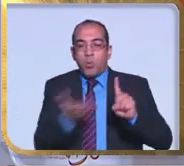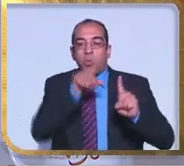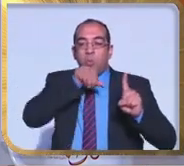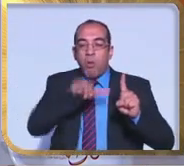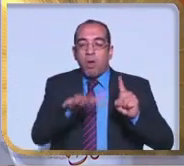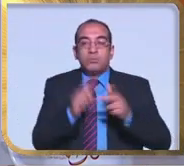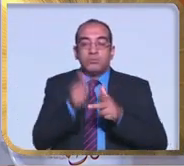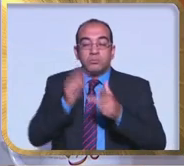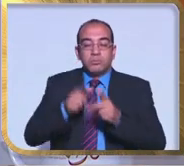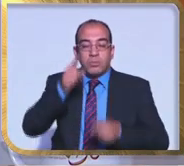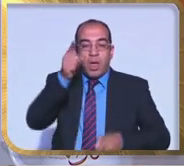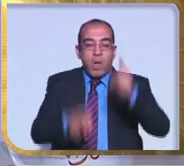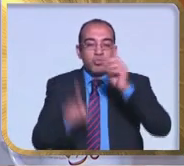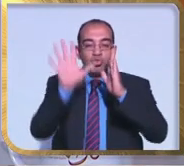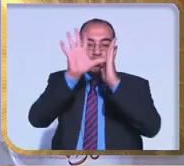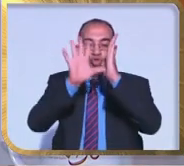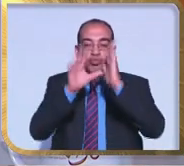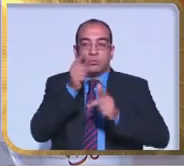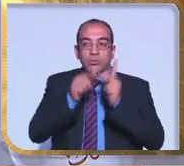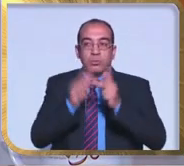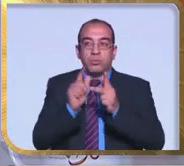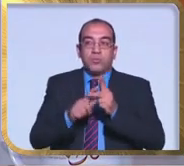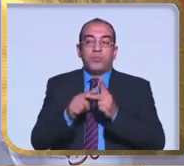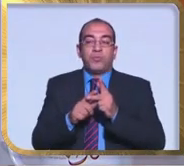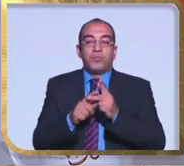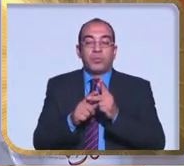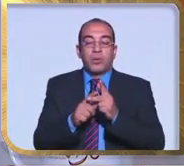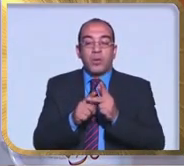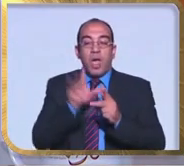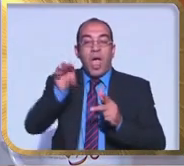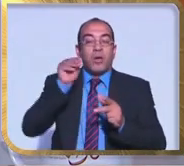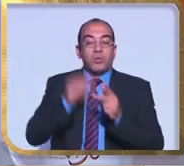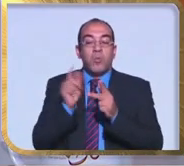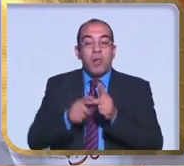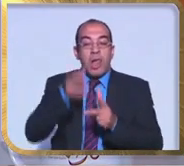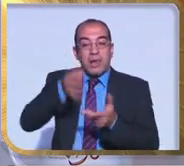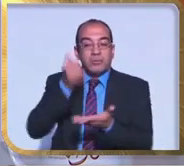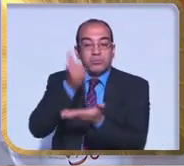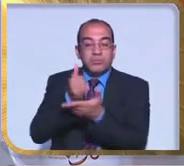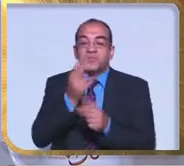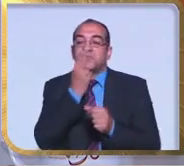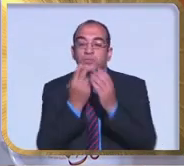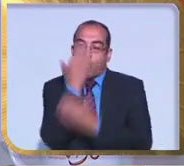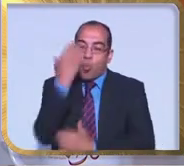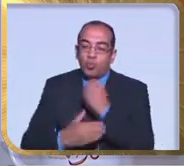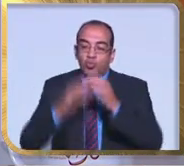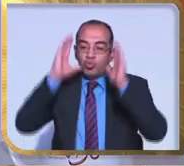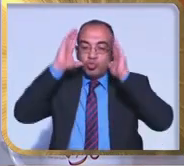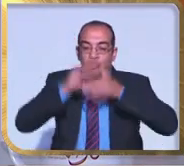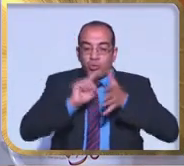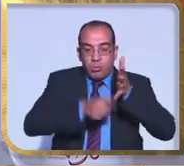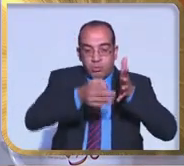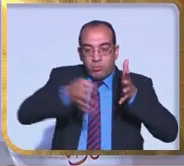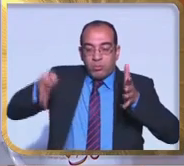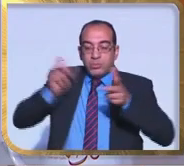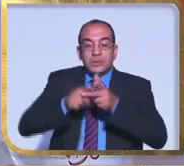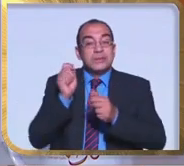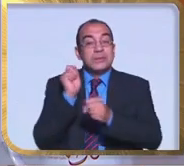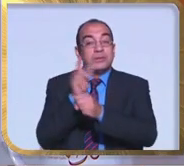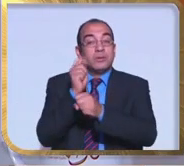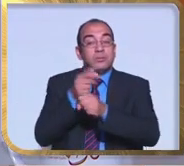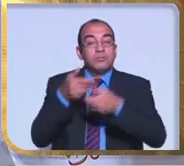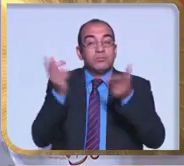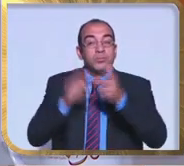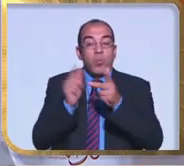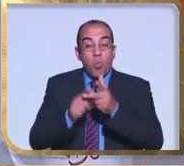من التكاليف الشرعية، سواء بقى ما يطالب به المكلف من الطهارة من الصلاة من الزكاة وغيرها